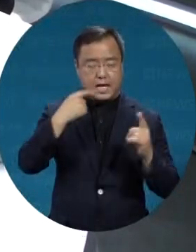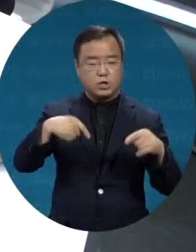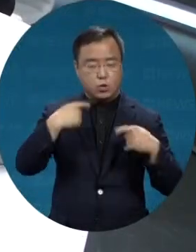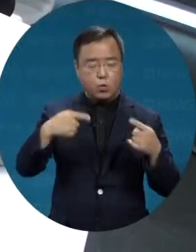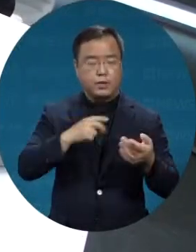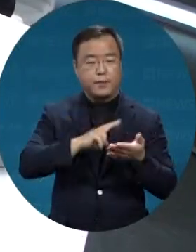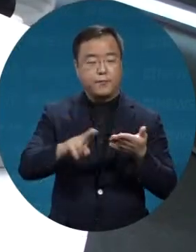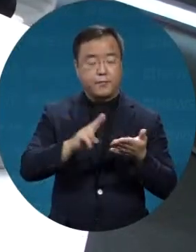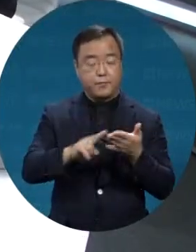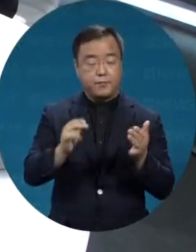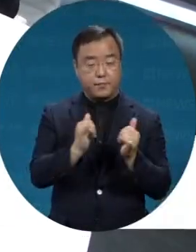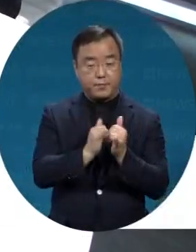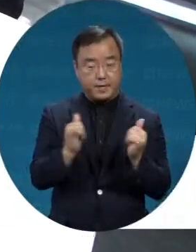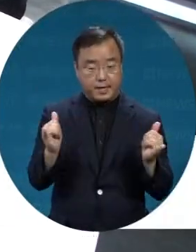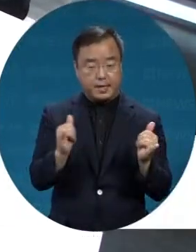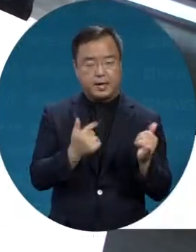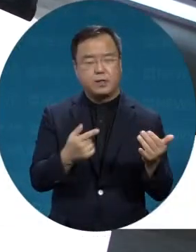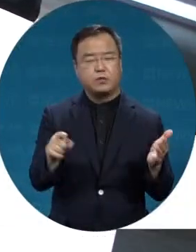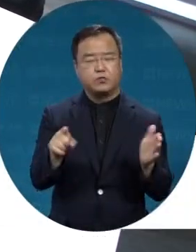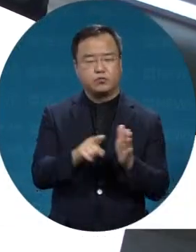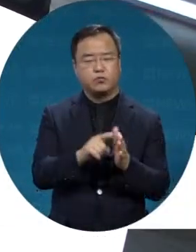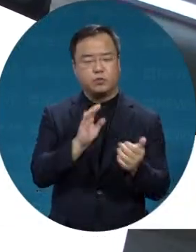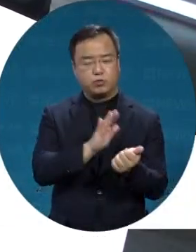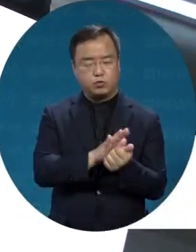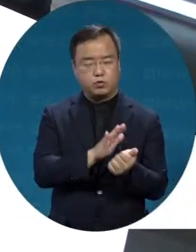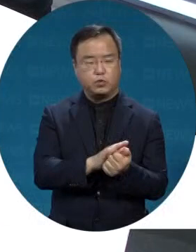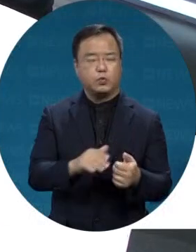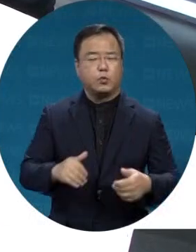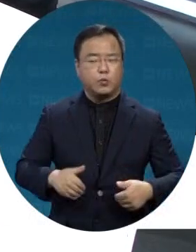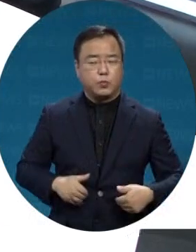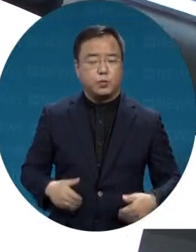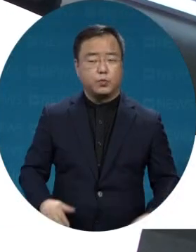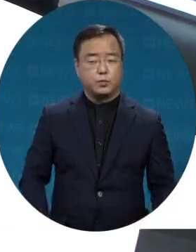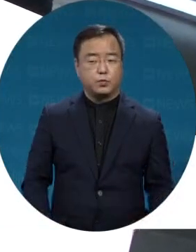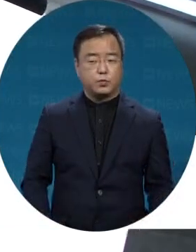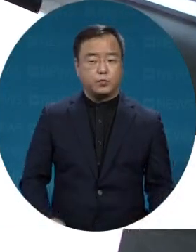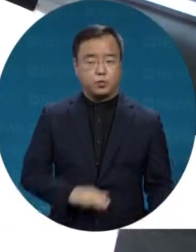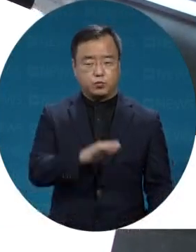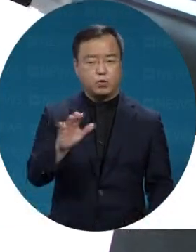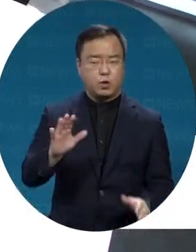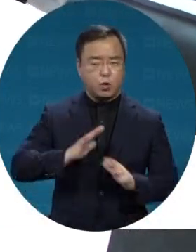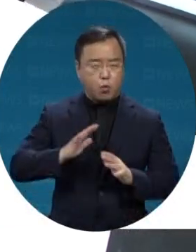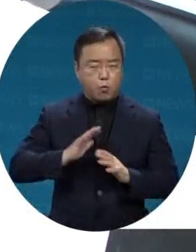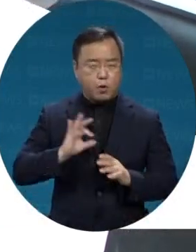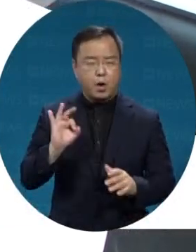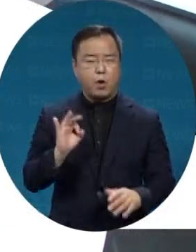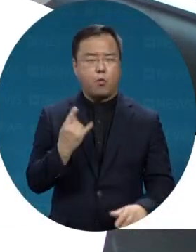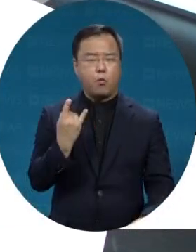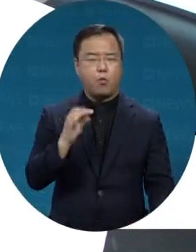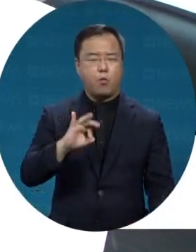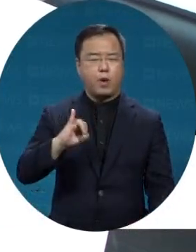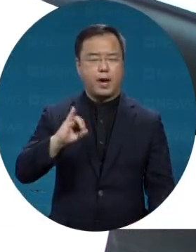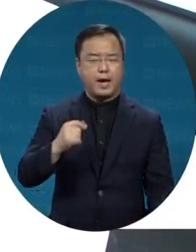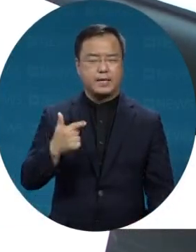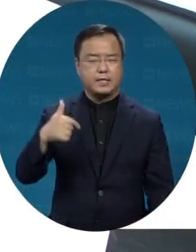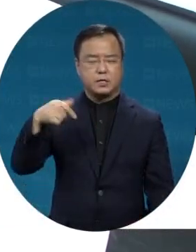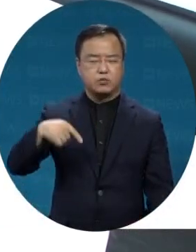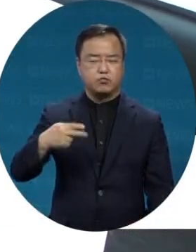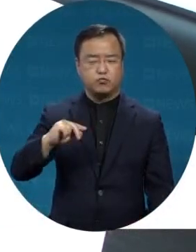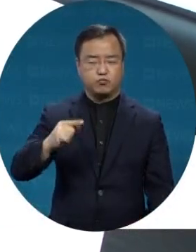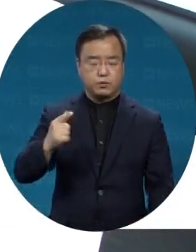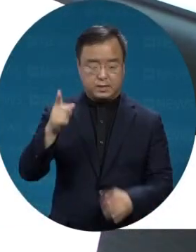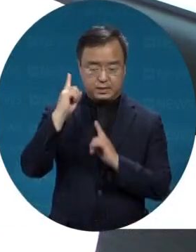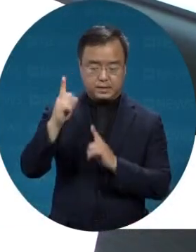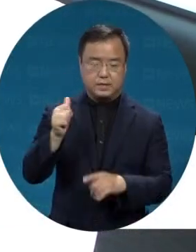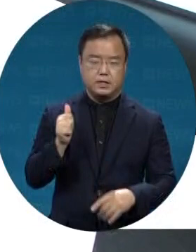이런 중장년 만화가를 위한 지원도 필요할 것 같습니다 우리 공포의 외인구단으로 아주 유명한 작가죠 2연세